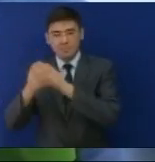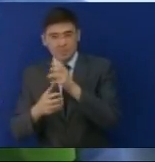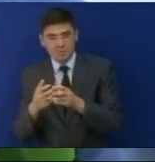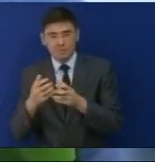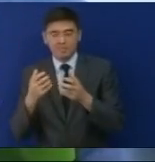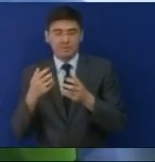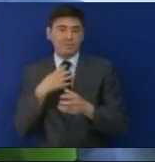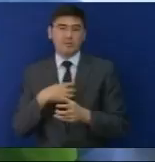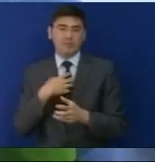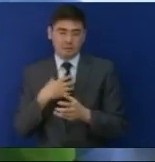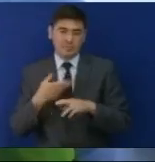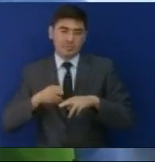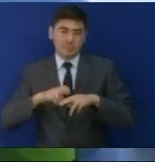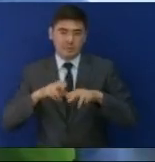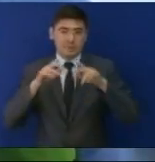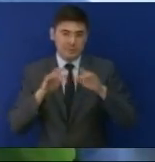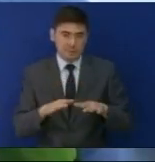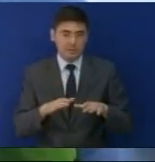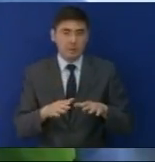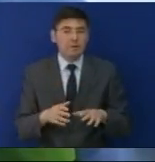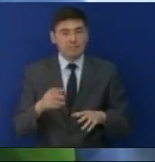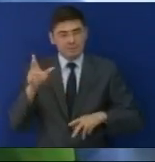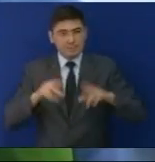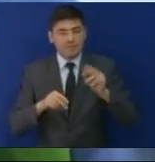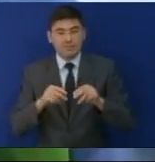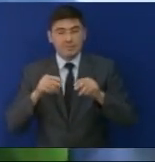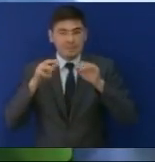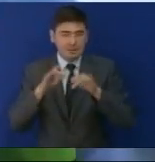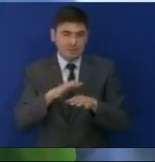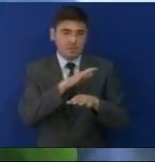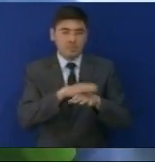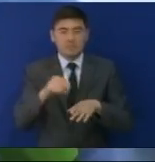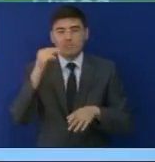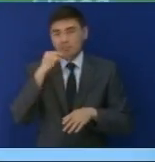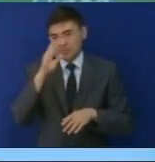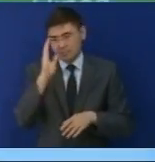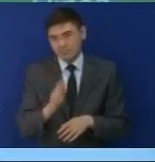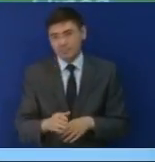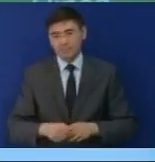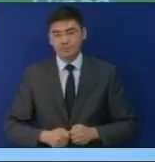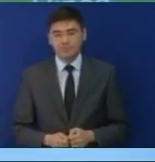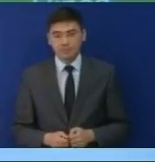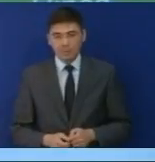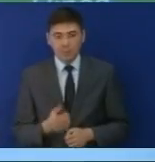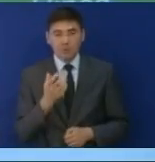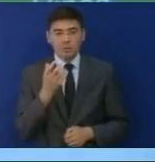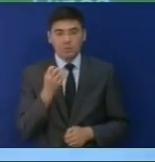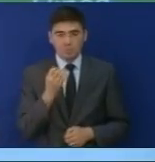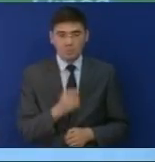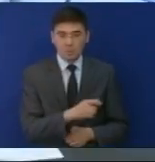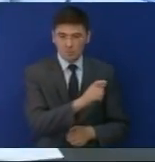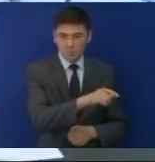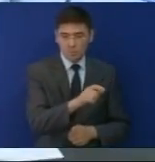уровне. Мы верим, что результаты данного проекта будут реализованы как можно быстрее в хорошем качестве. Еще одной новостью для абитуриентов